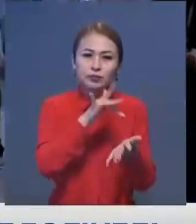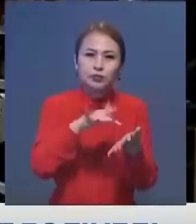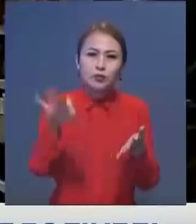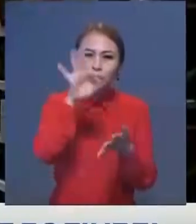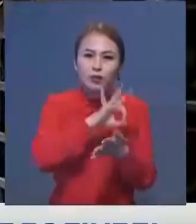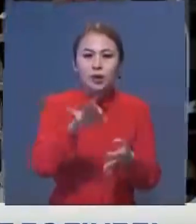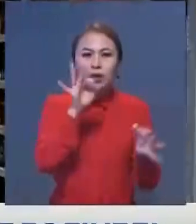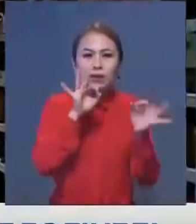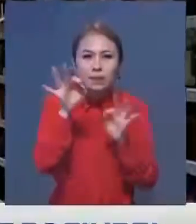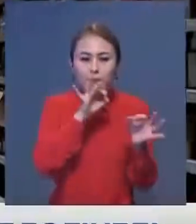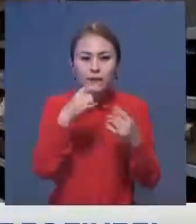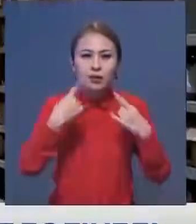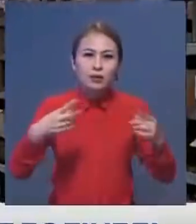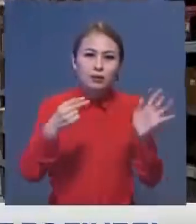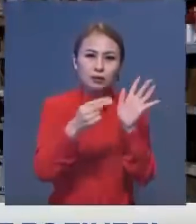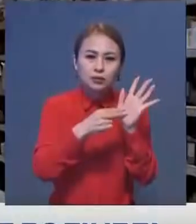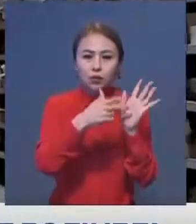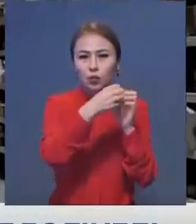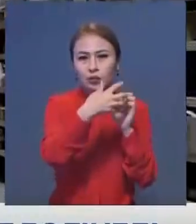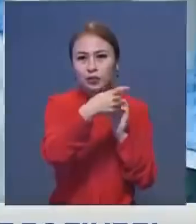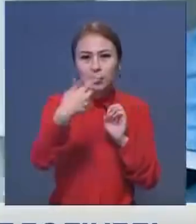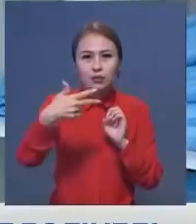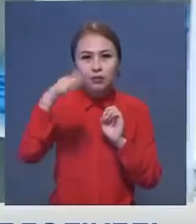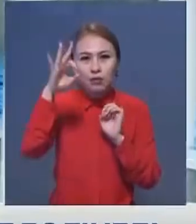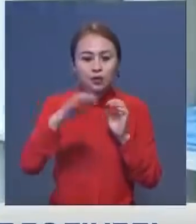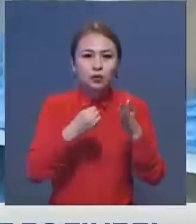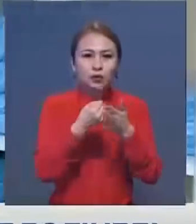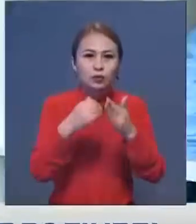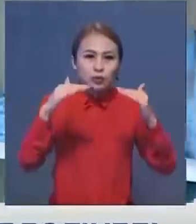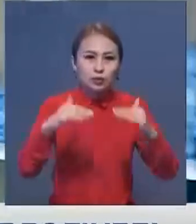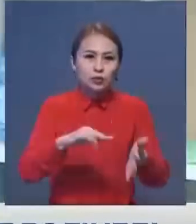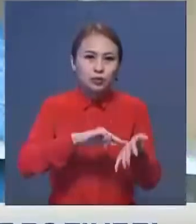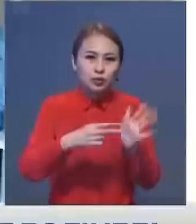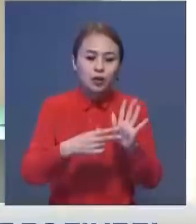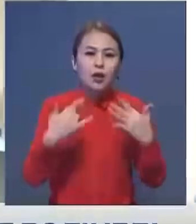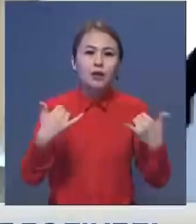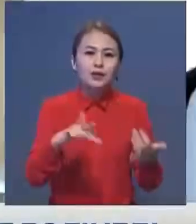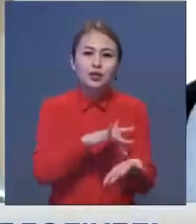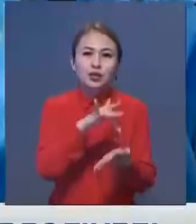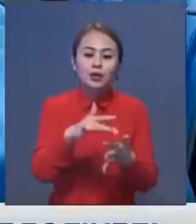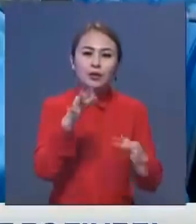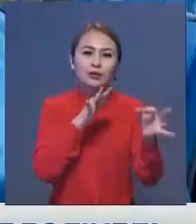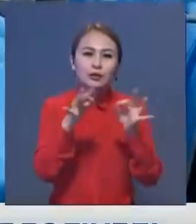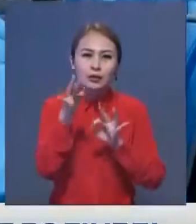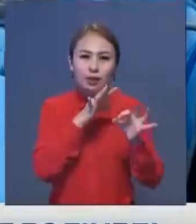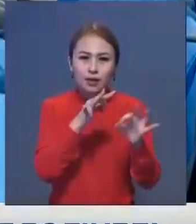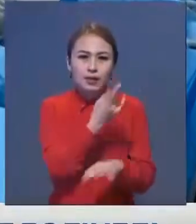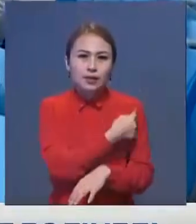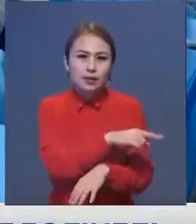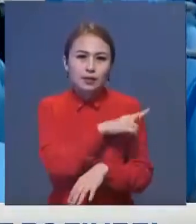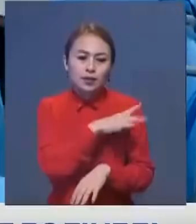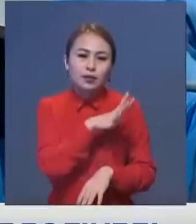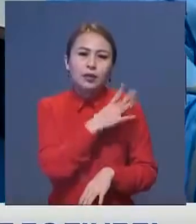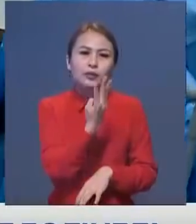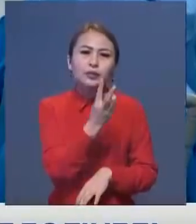арқылы дәрханадағы препараттар бағасын 15-30%-ке дейін төмендету көзделіп отыр. Қазір шаһардағы дәрханалар